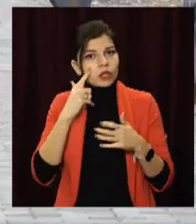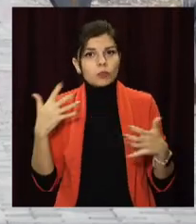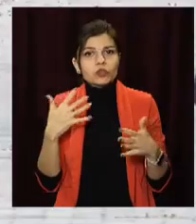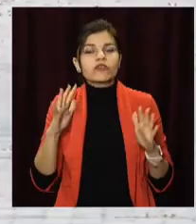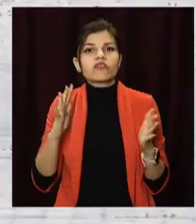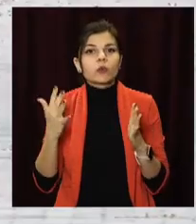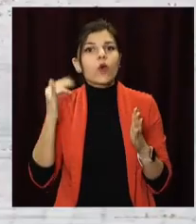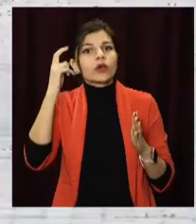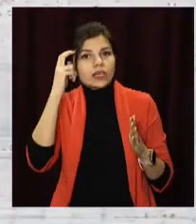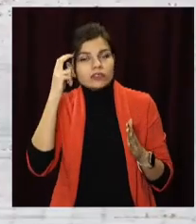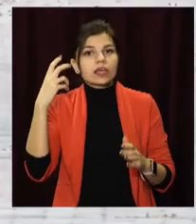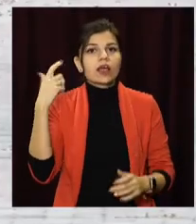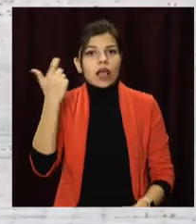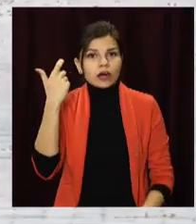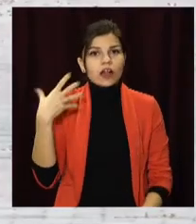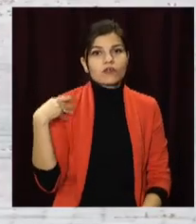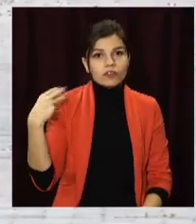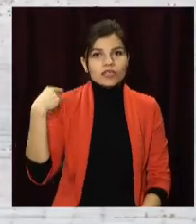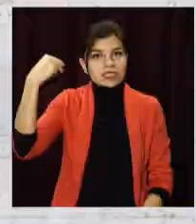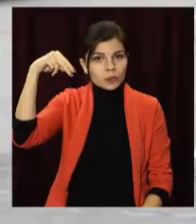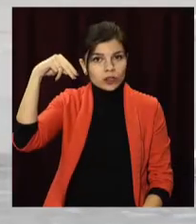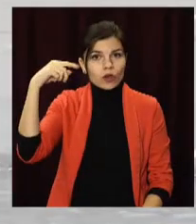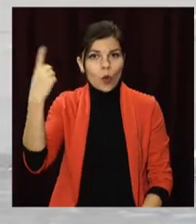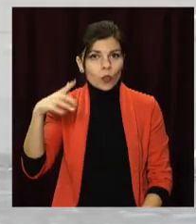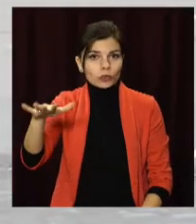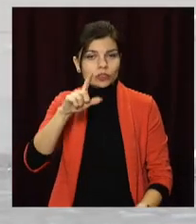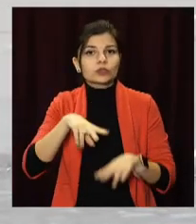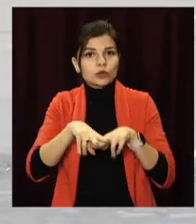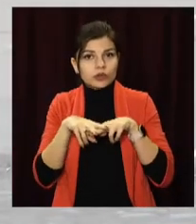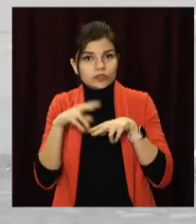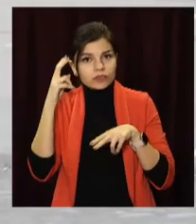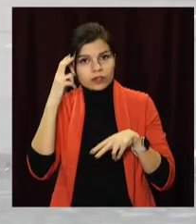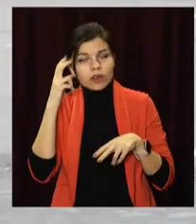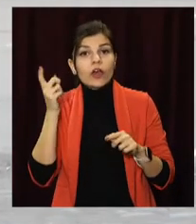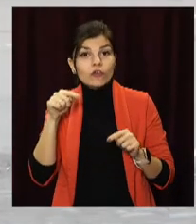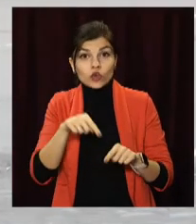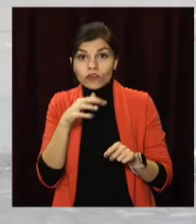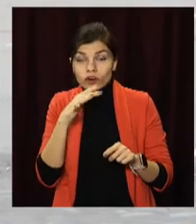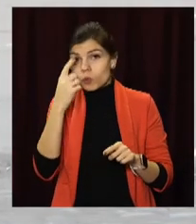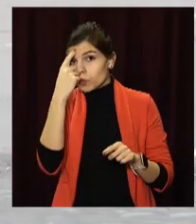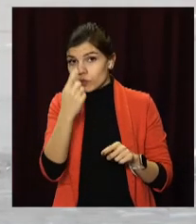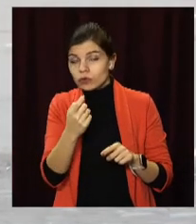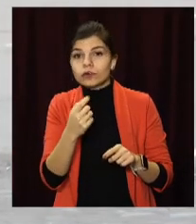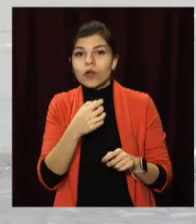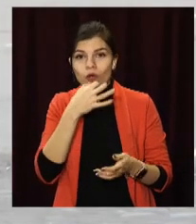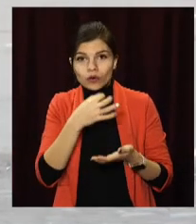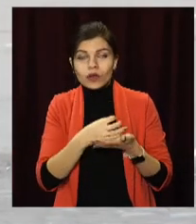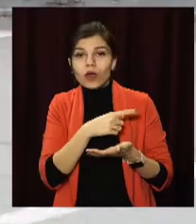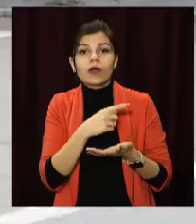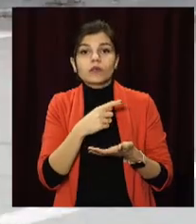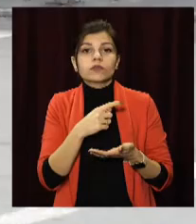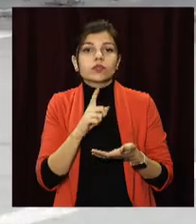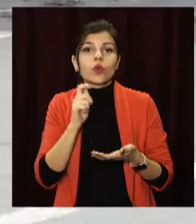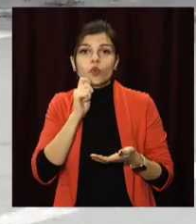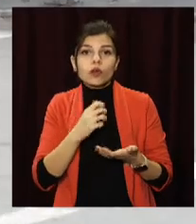нових випадків у Київській, Харківській, Львівській, Запорізькій областях та столиці. В той же час, повідомив очільник МОЗ, Україна отримала